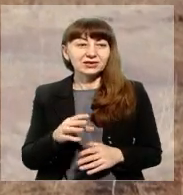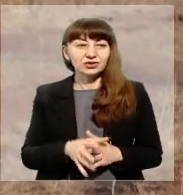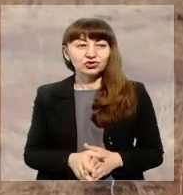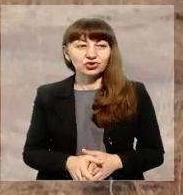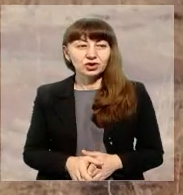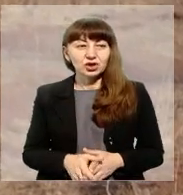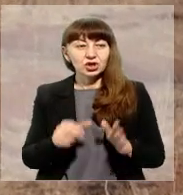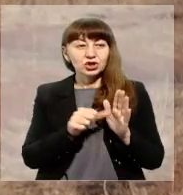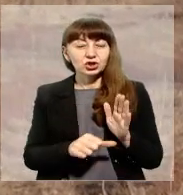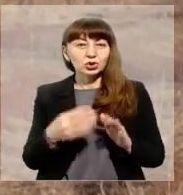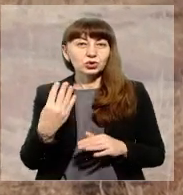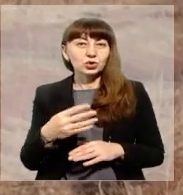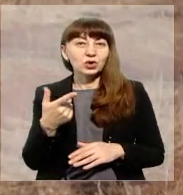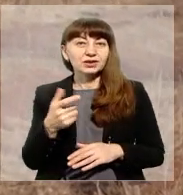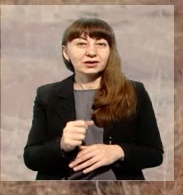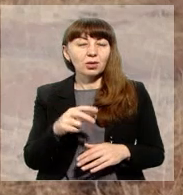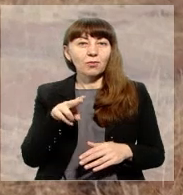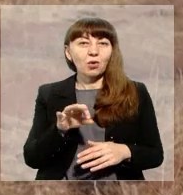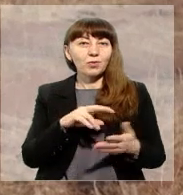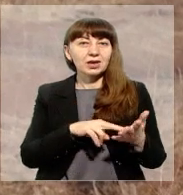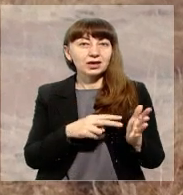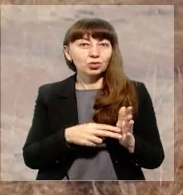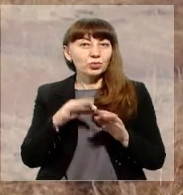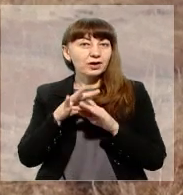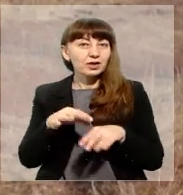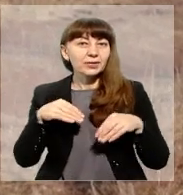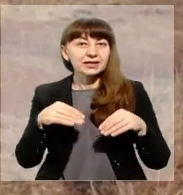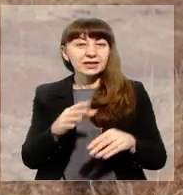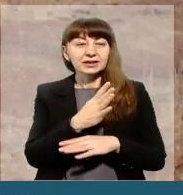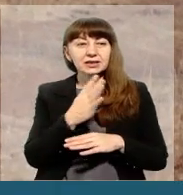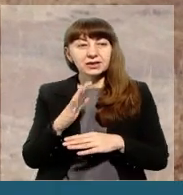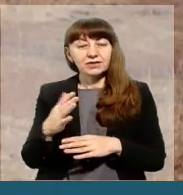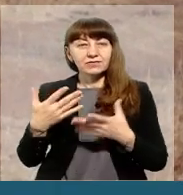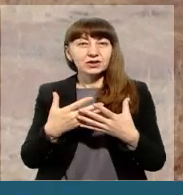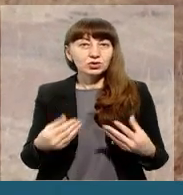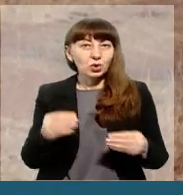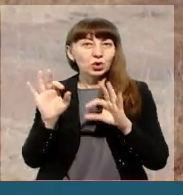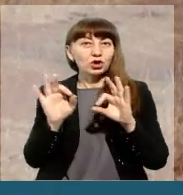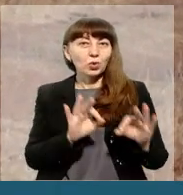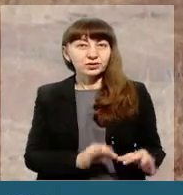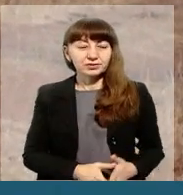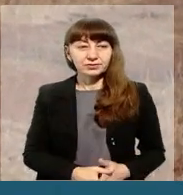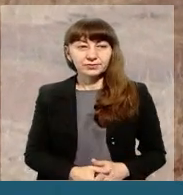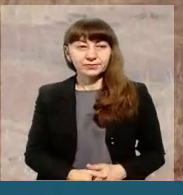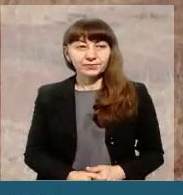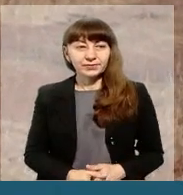Жоспар бойынша көктемде, күзде ағаш отырғызу жұмыстар жүргізіледі.